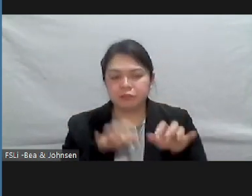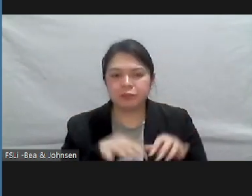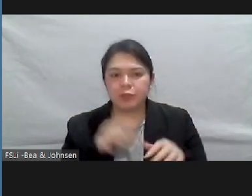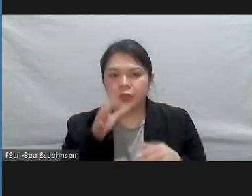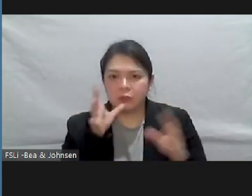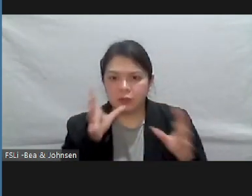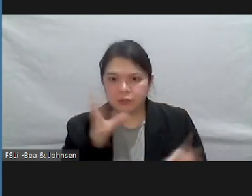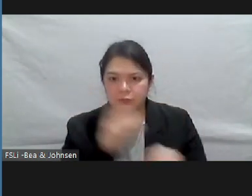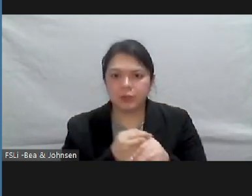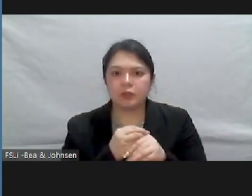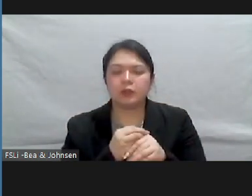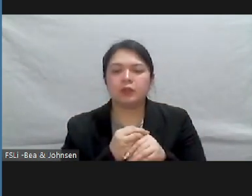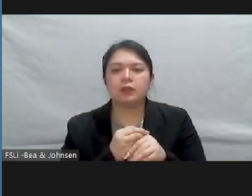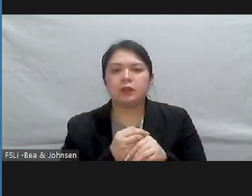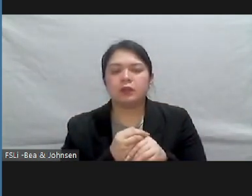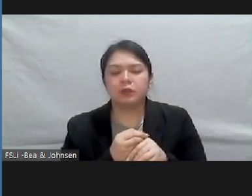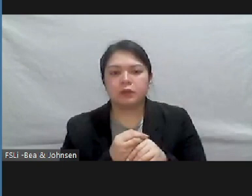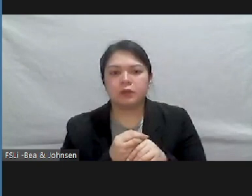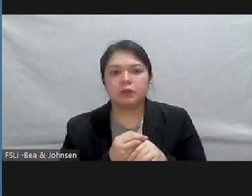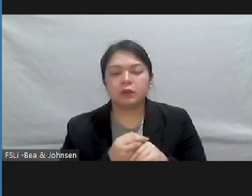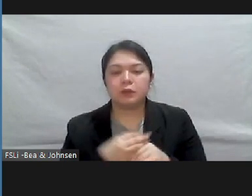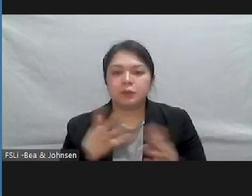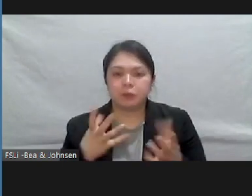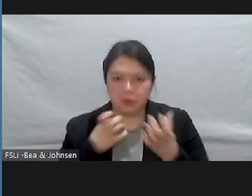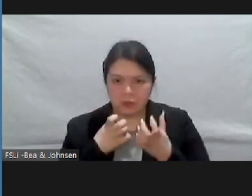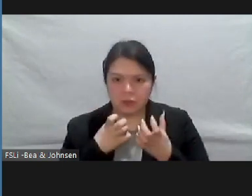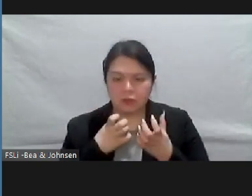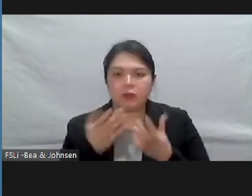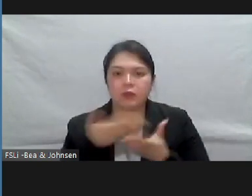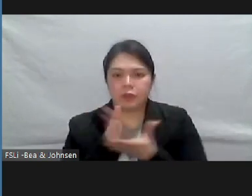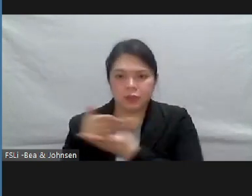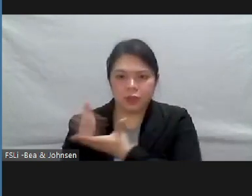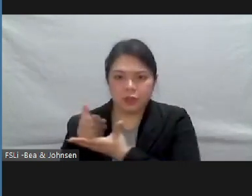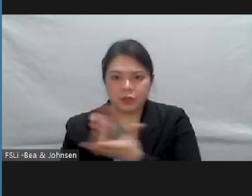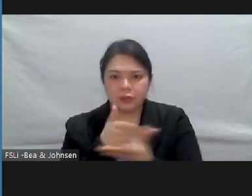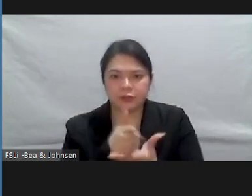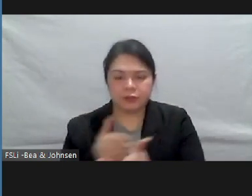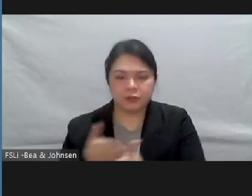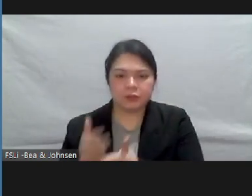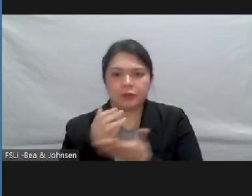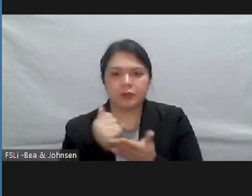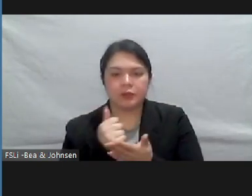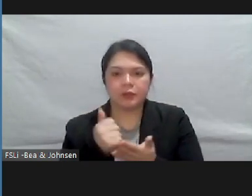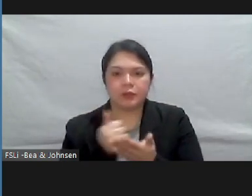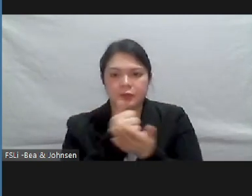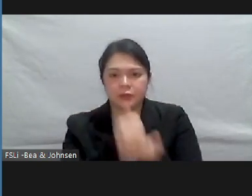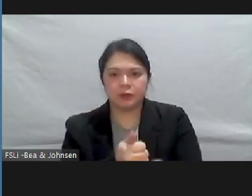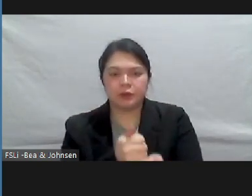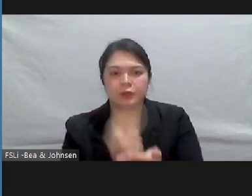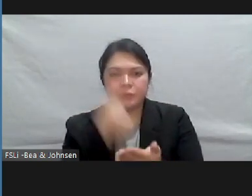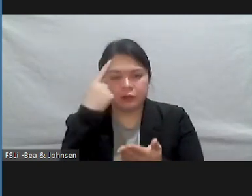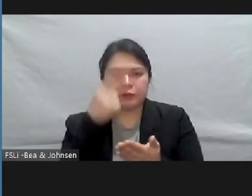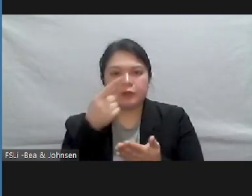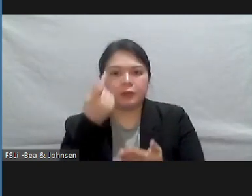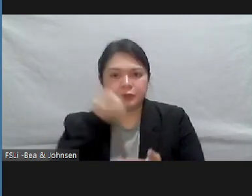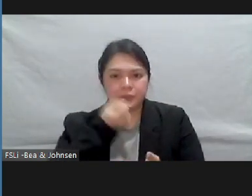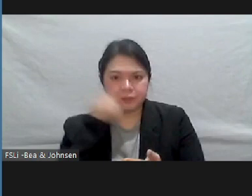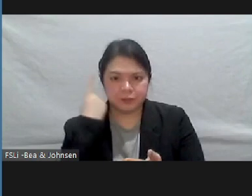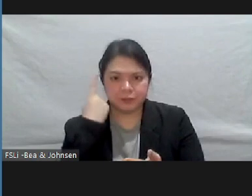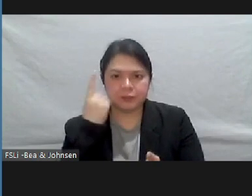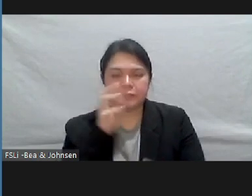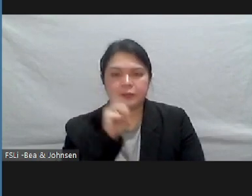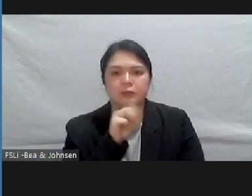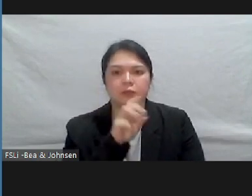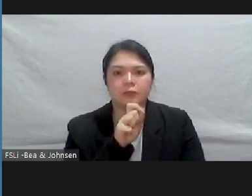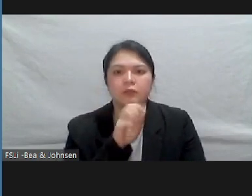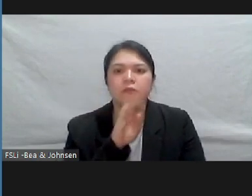karagdagang nais ibahagi, no, na makakatulong pa para sa pag-unawa natin sa